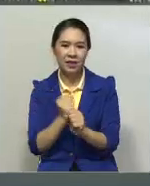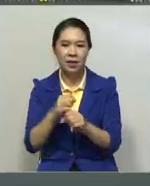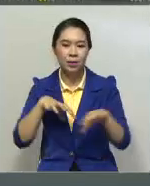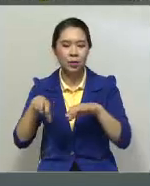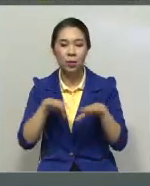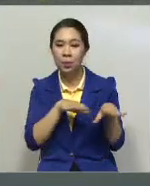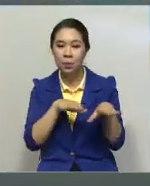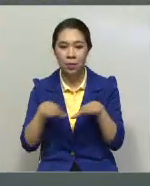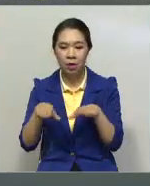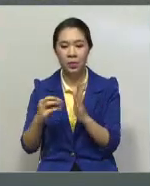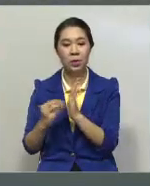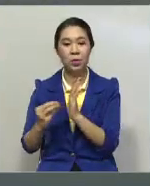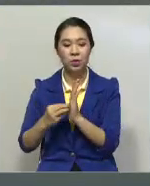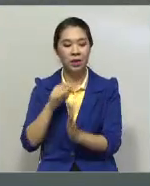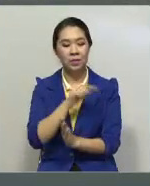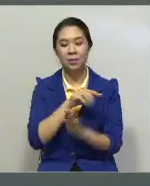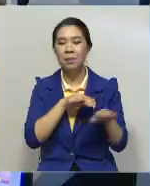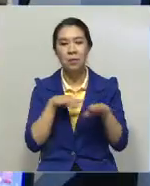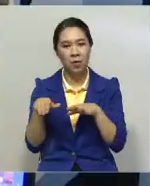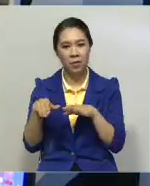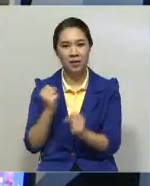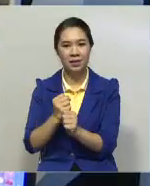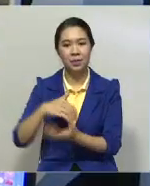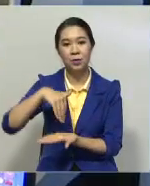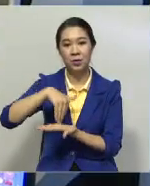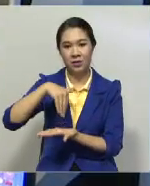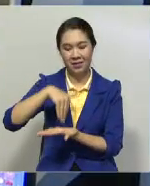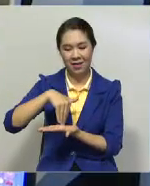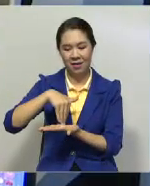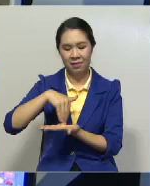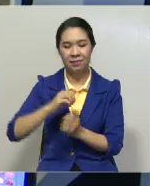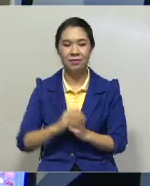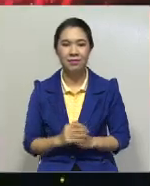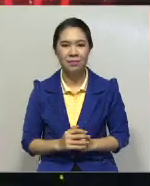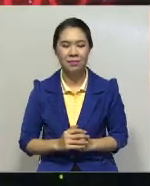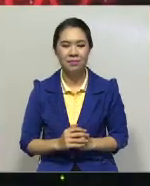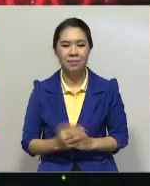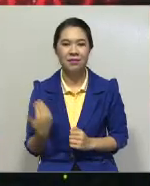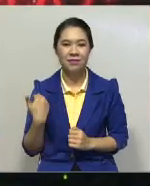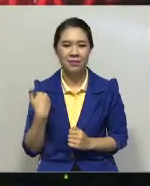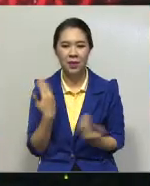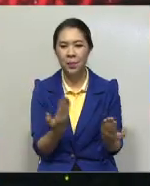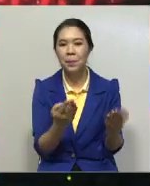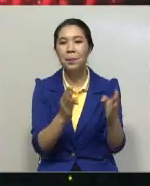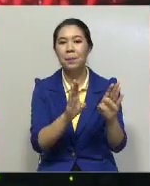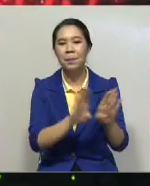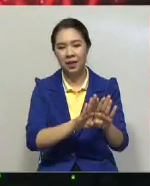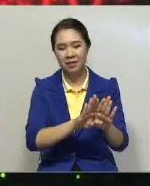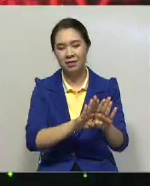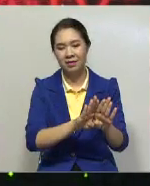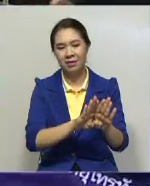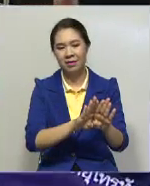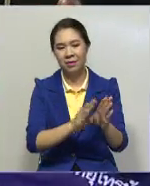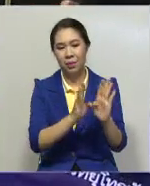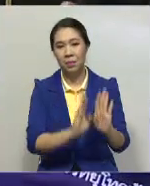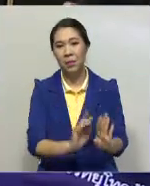ร้อมๆกับ NBT ที่กรุงเทพมหานครซึ่งเป็นสำนักงานใหญ่นะครับแล้วก็เครือข่ายทั่วประเทศด้วยก็ถือว่าเป็นการปิดตำนานการออกอากาศโท